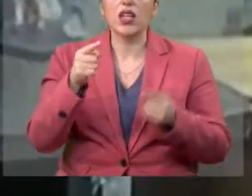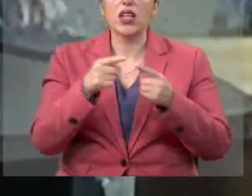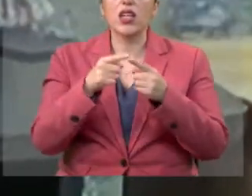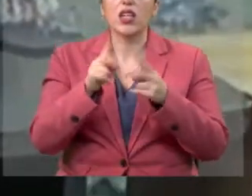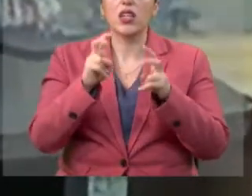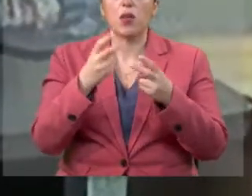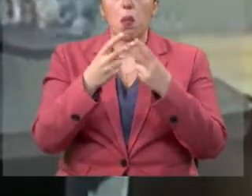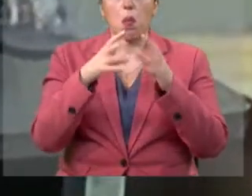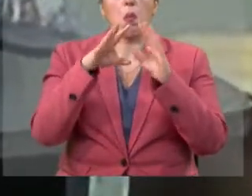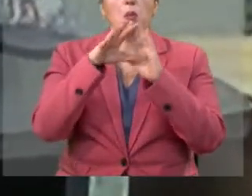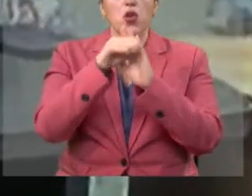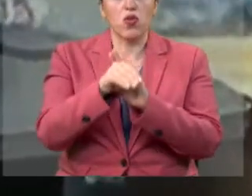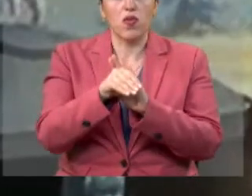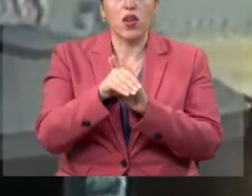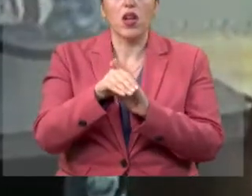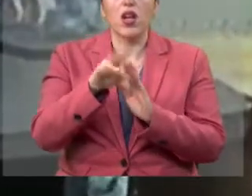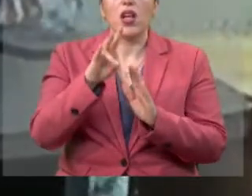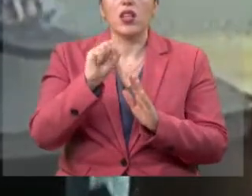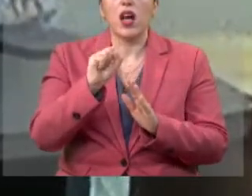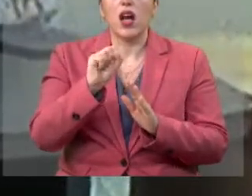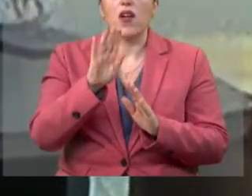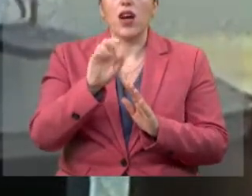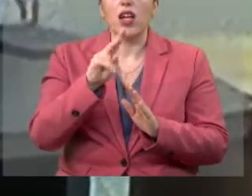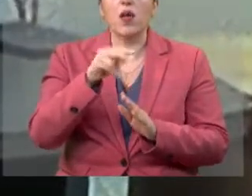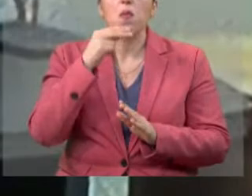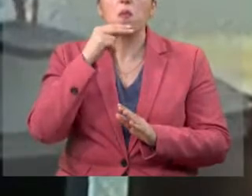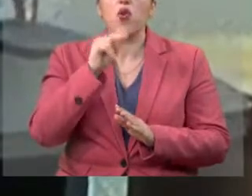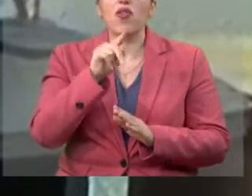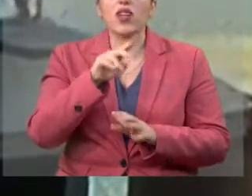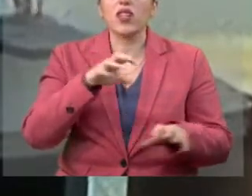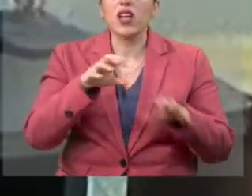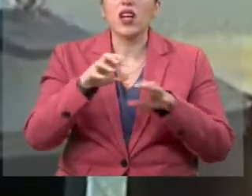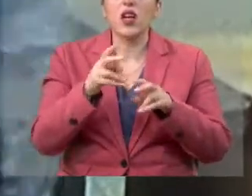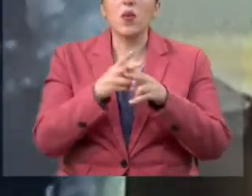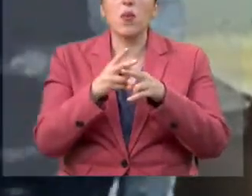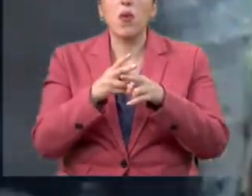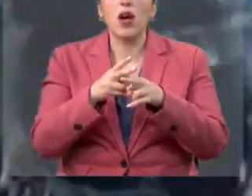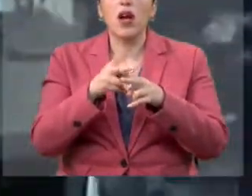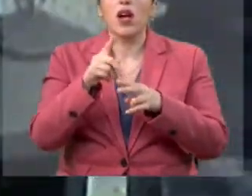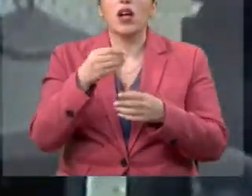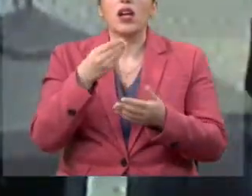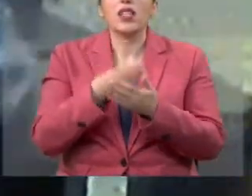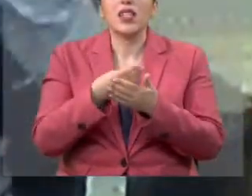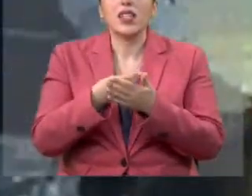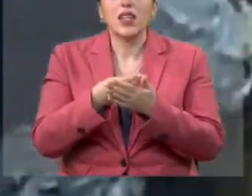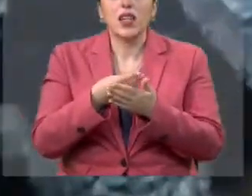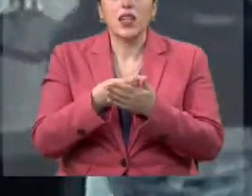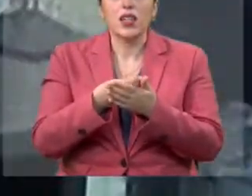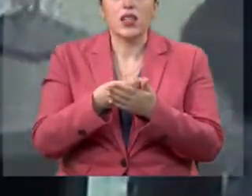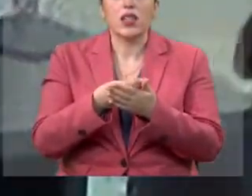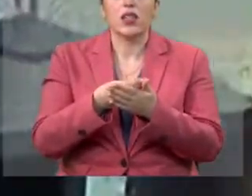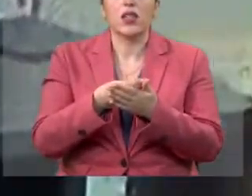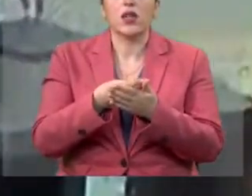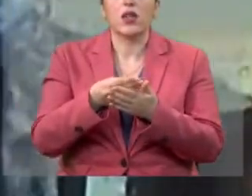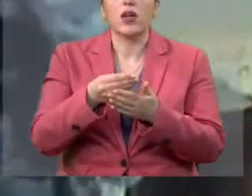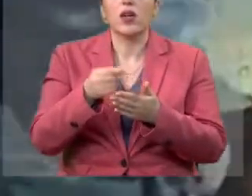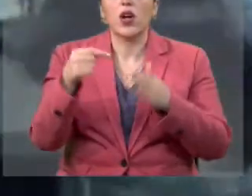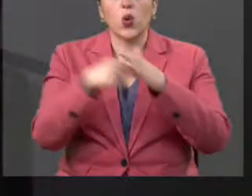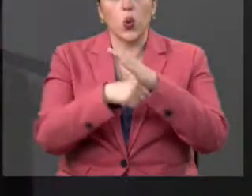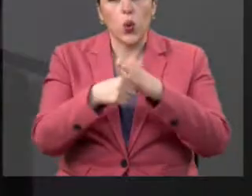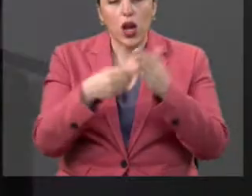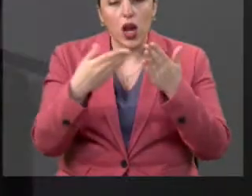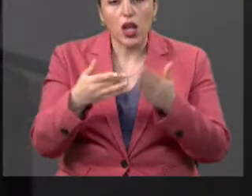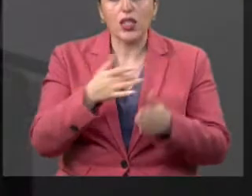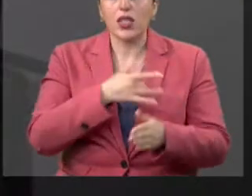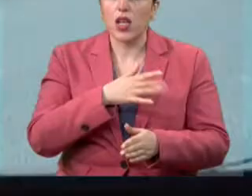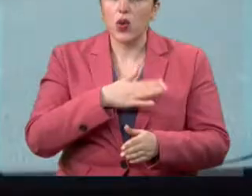քրեակատարողական հիմնարկում։ Նավալնին մեղավոր են ճանաչել կոռուպցիայի դեմ պայքարի հիմնադրամի ֆինանսական միջոցները յուրացնելու